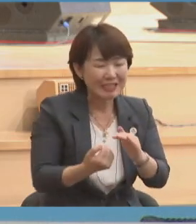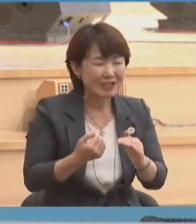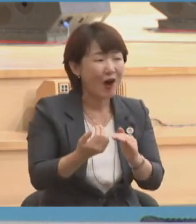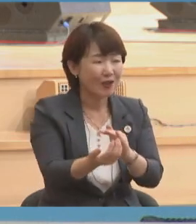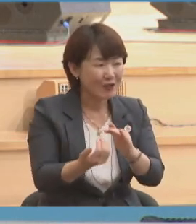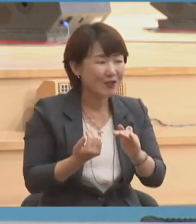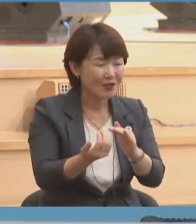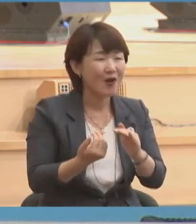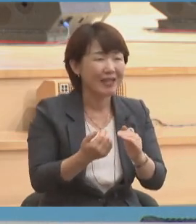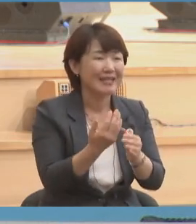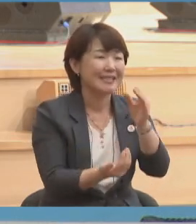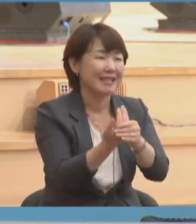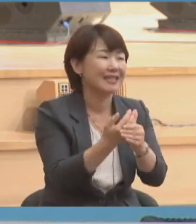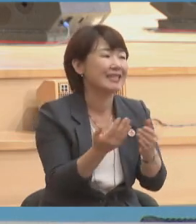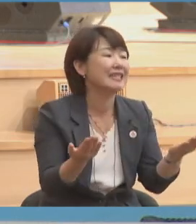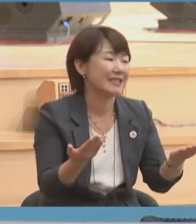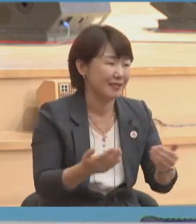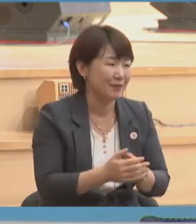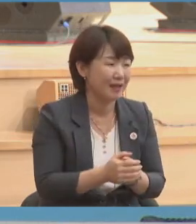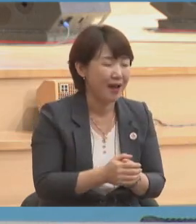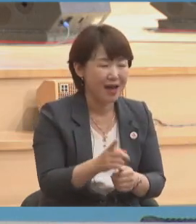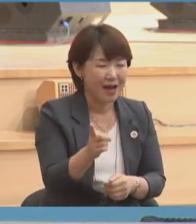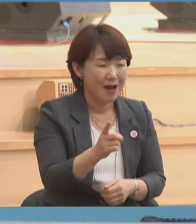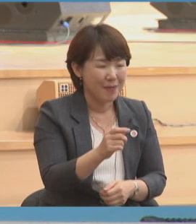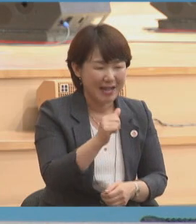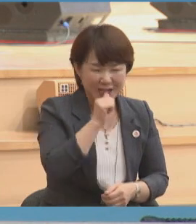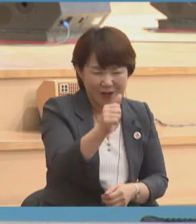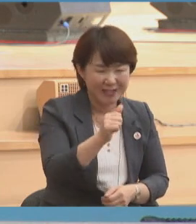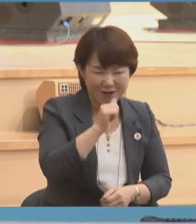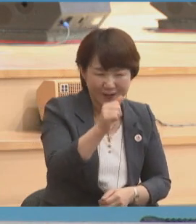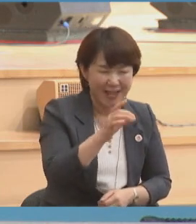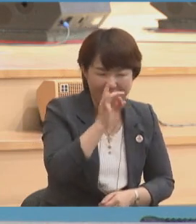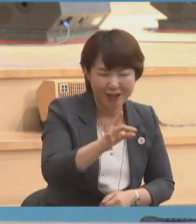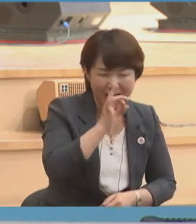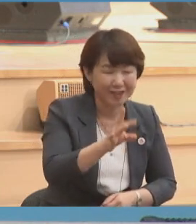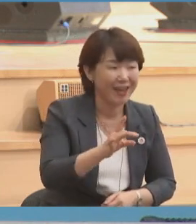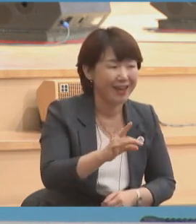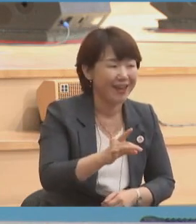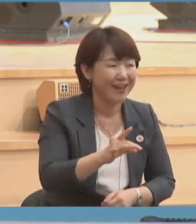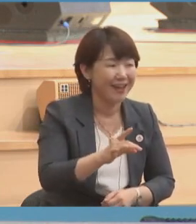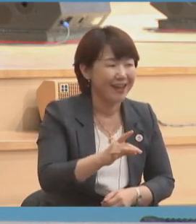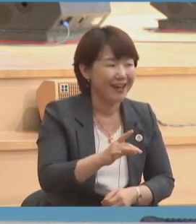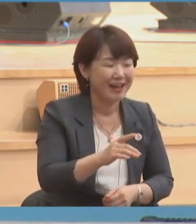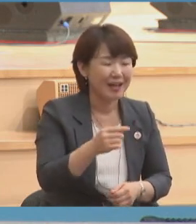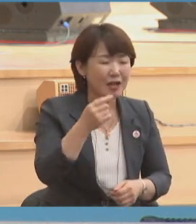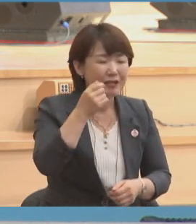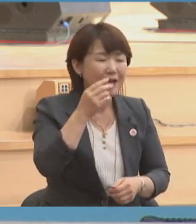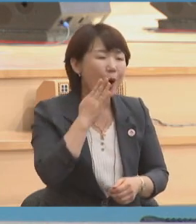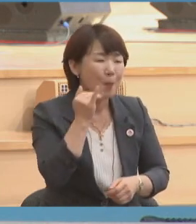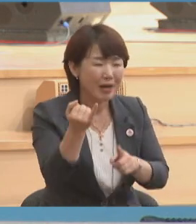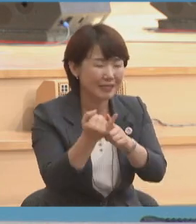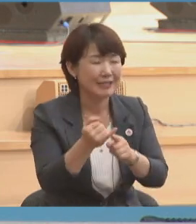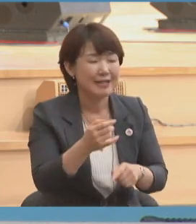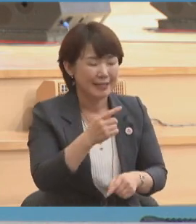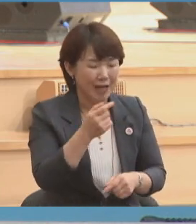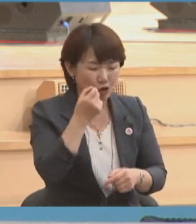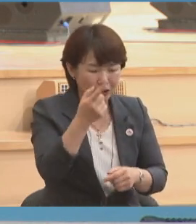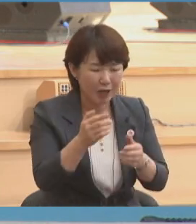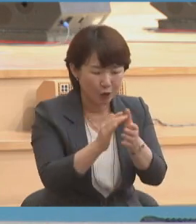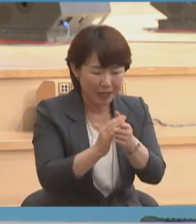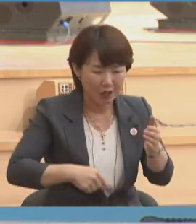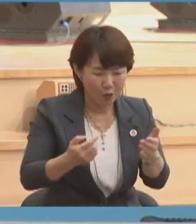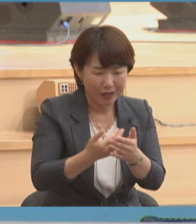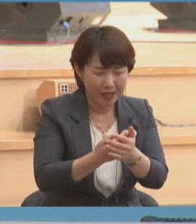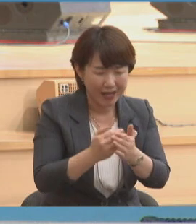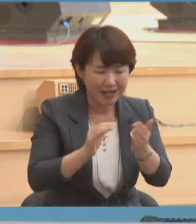전주일이었대요. 절대 안 된다고 그럴까요? 엄마는 회개할 게 많으니까 6개월 동안 회개를 마치고 나서 나랑 함께